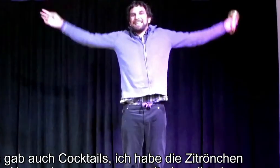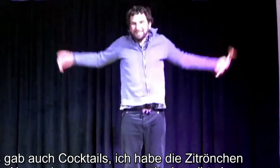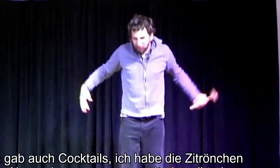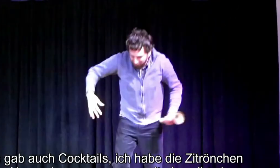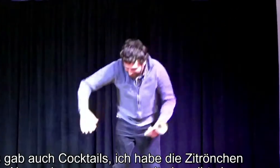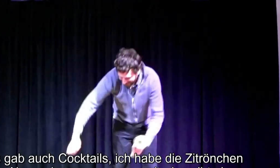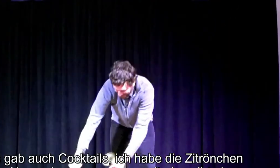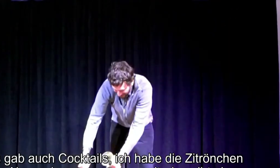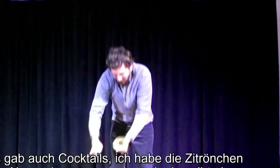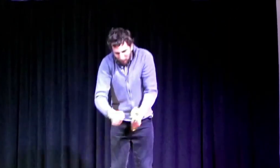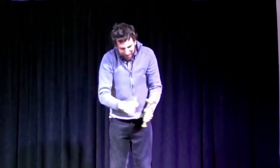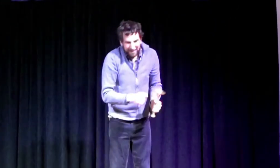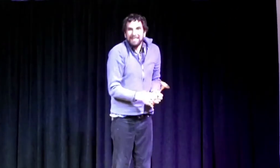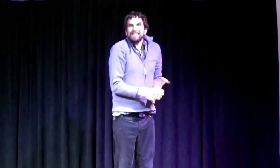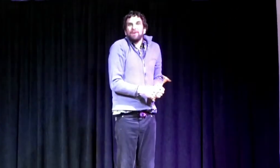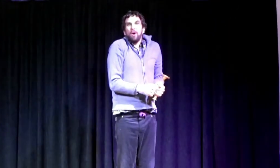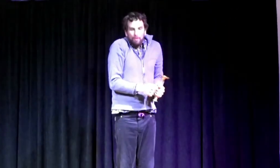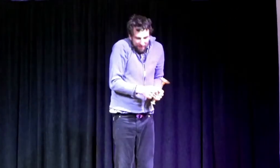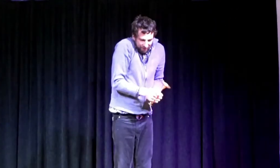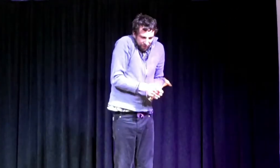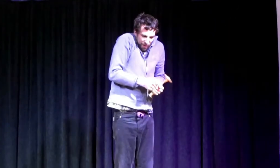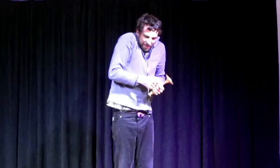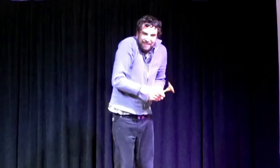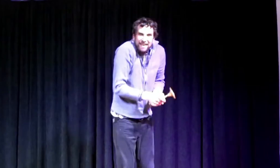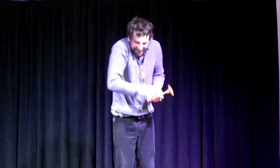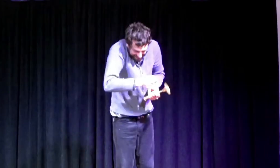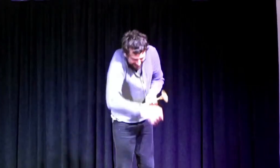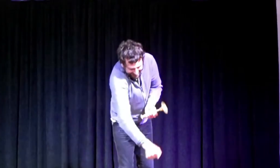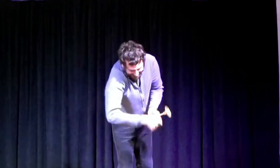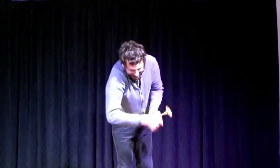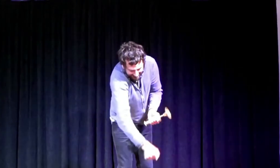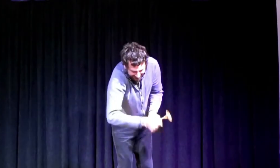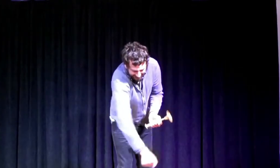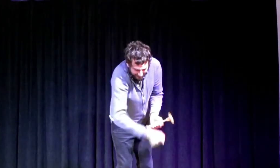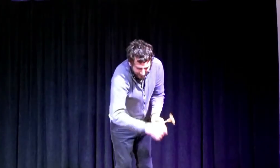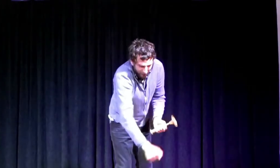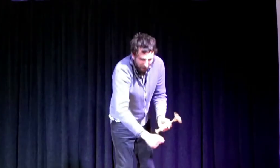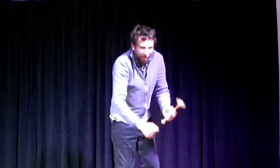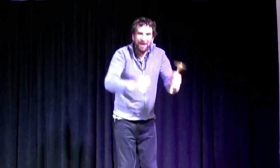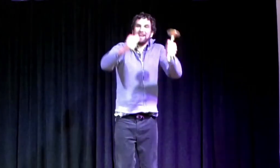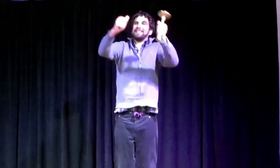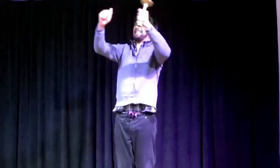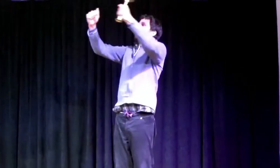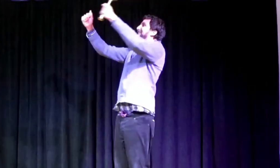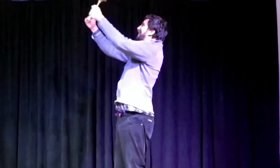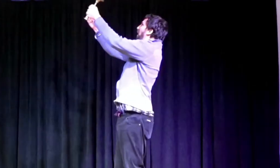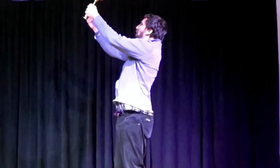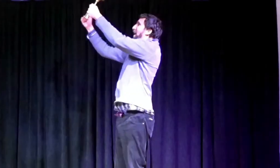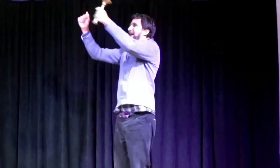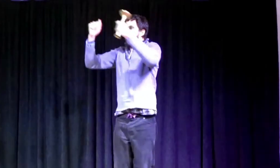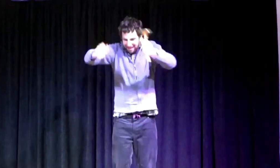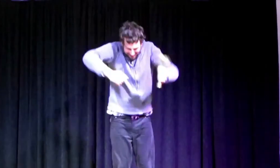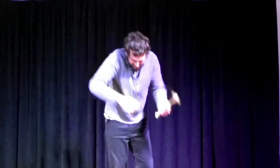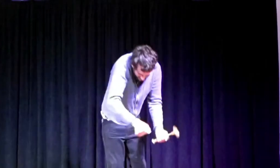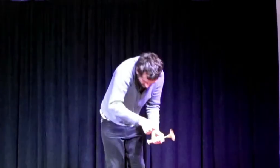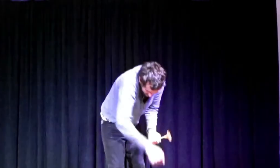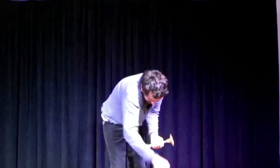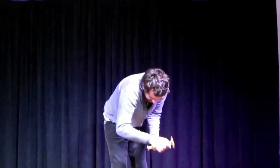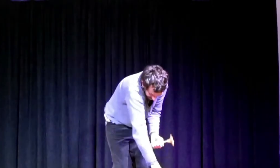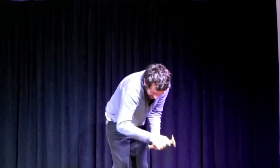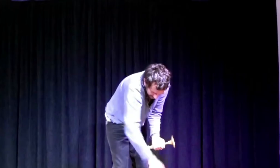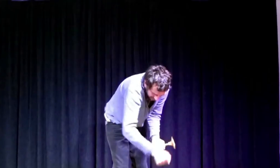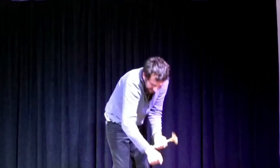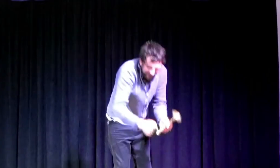einen herrlichen Duft, nicht? Und ist auch noch umweltfreundlich, nicht? Ja. Ganz sauber, ja.